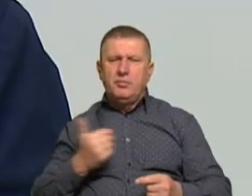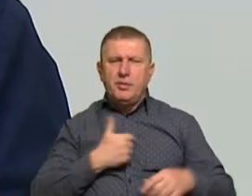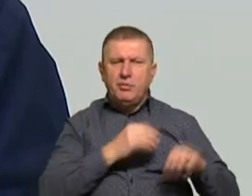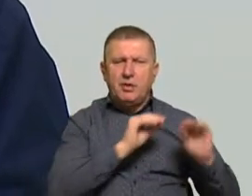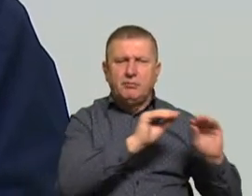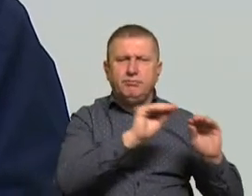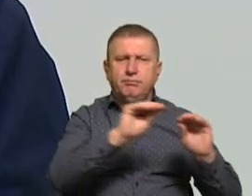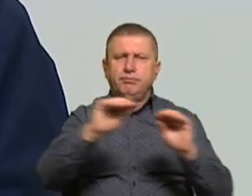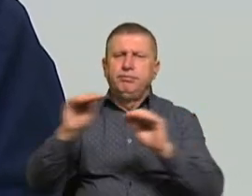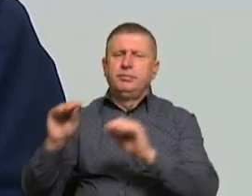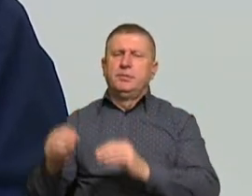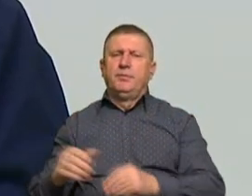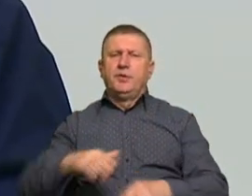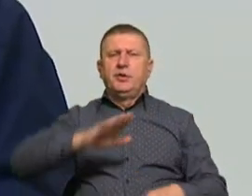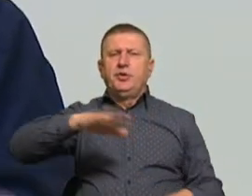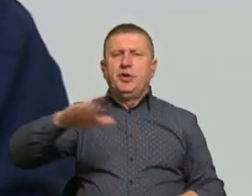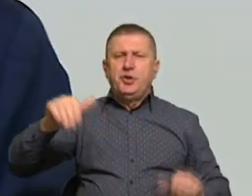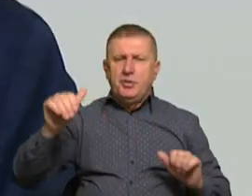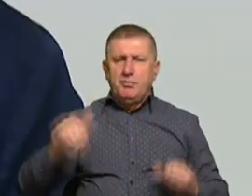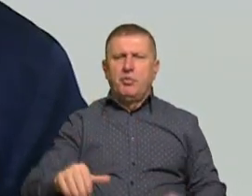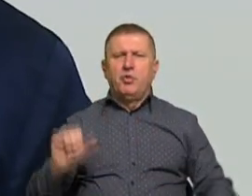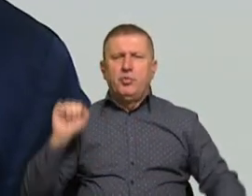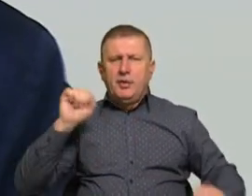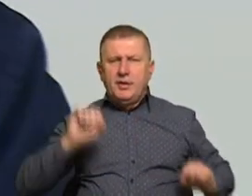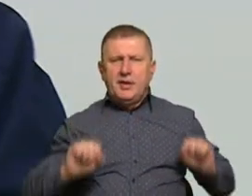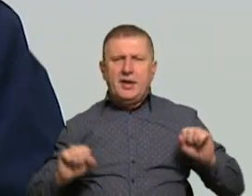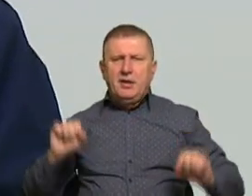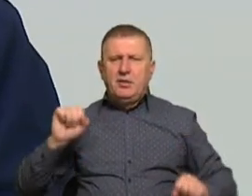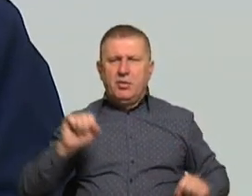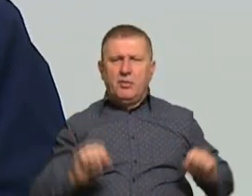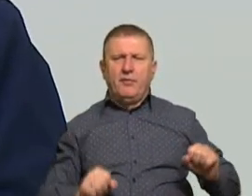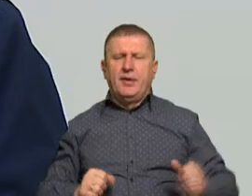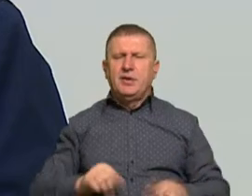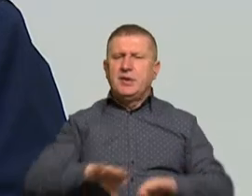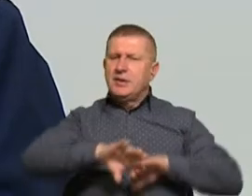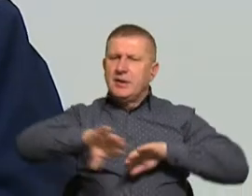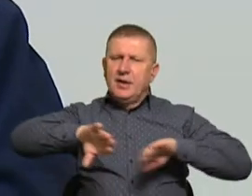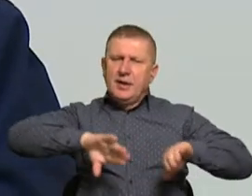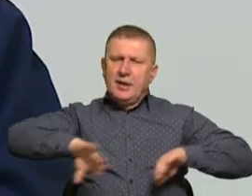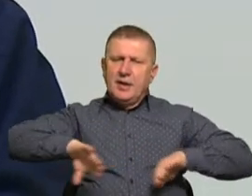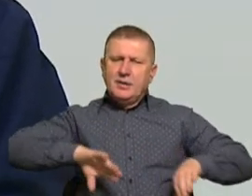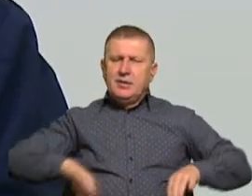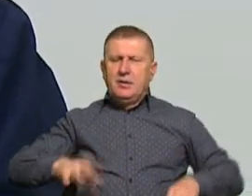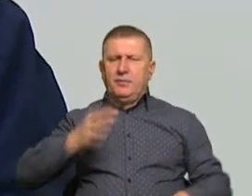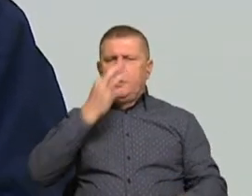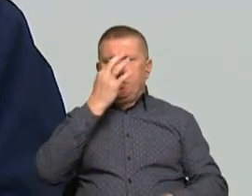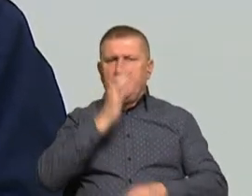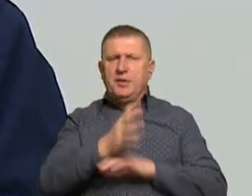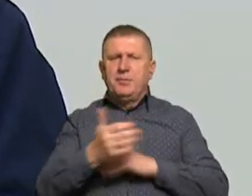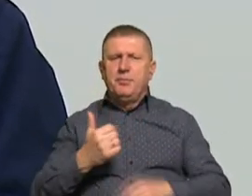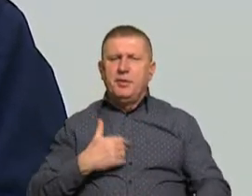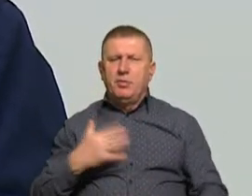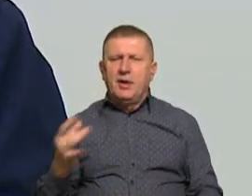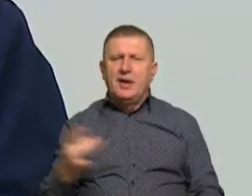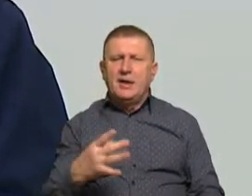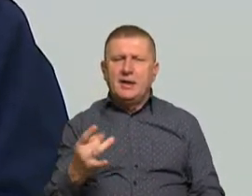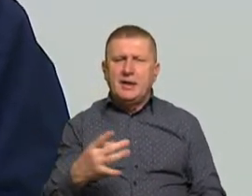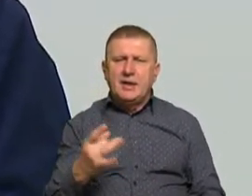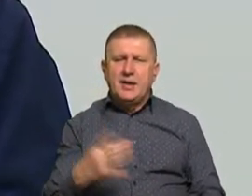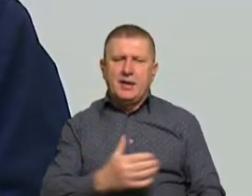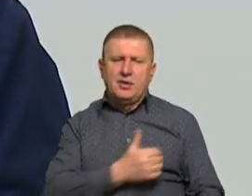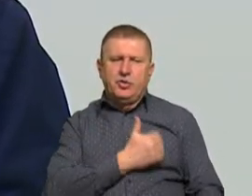gdzie dzieci mogły chociażby trenować na sobie segregację śmieci. Była ekogra wśród wszystkich szkół,